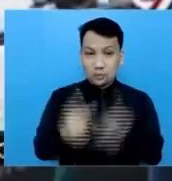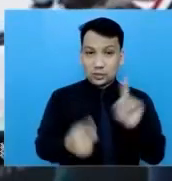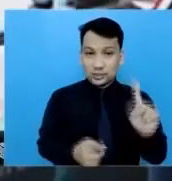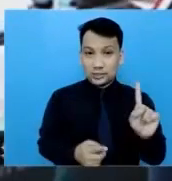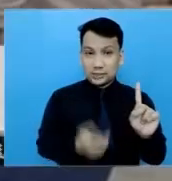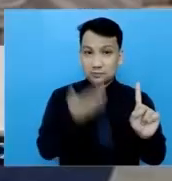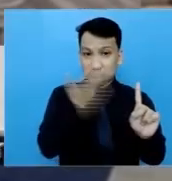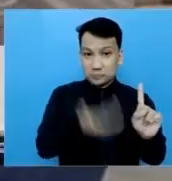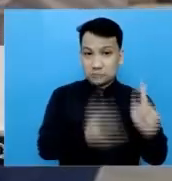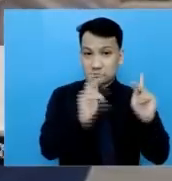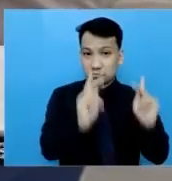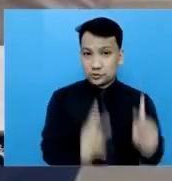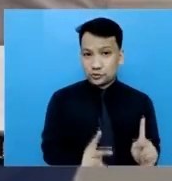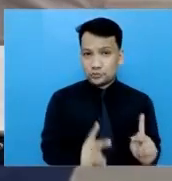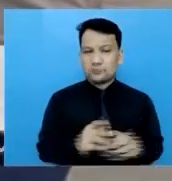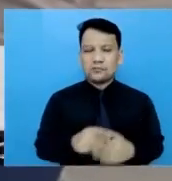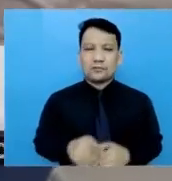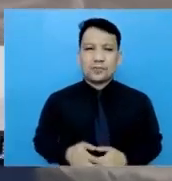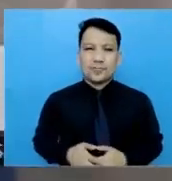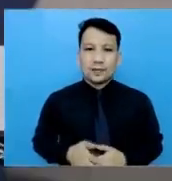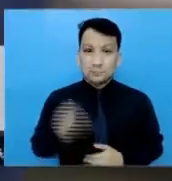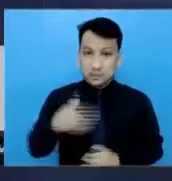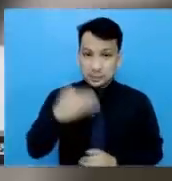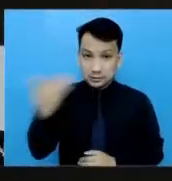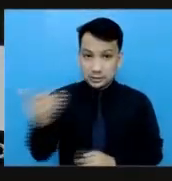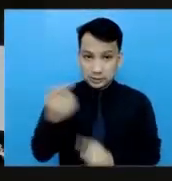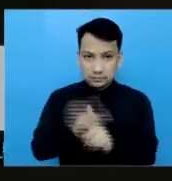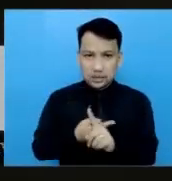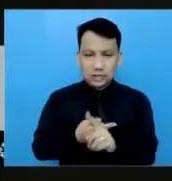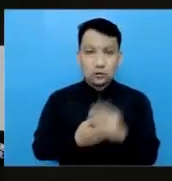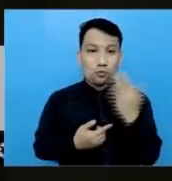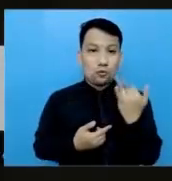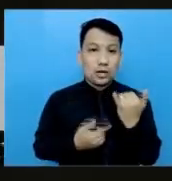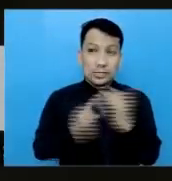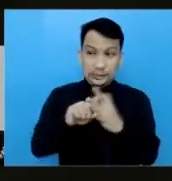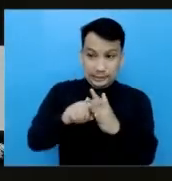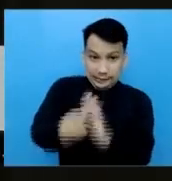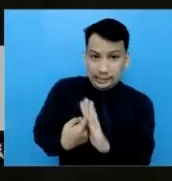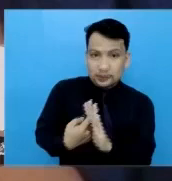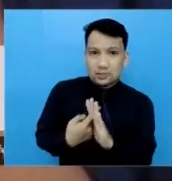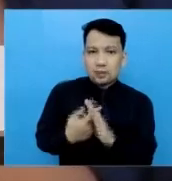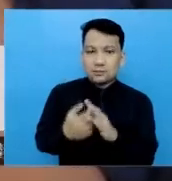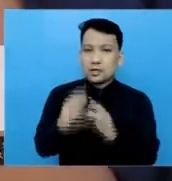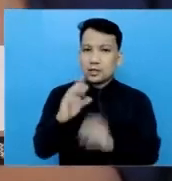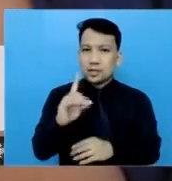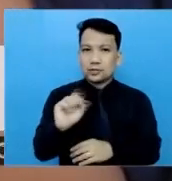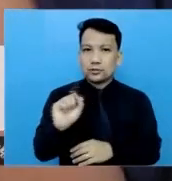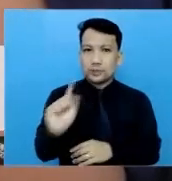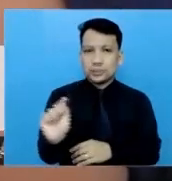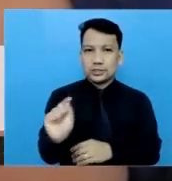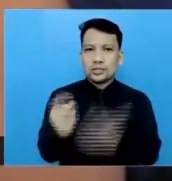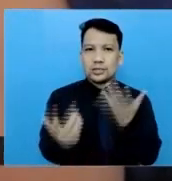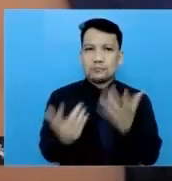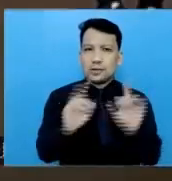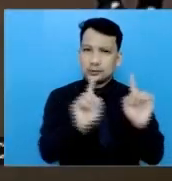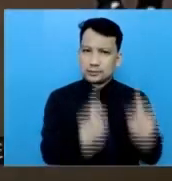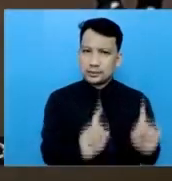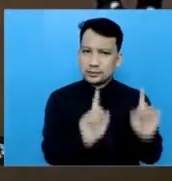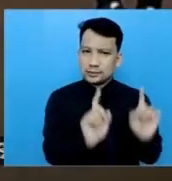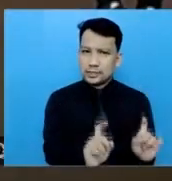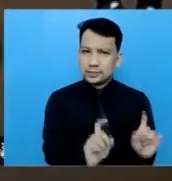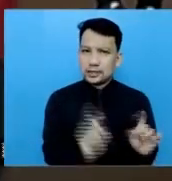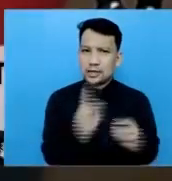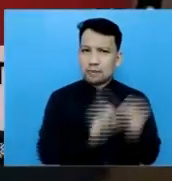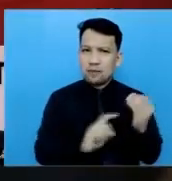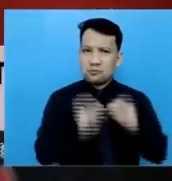individual. Sa susunod na buwan pa lang kasi sisimulan ng Department of Science and Technology ang clinical trial para sa posibilidad